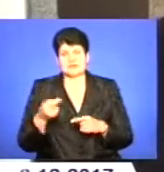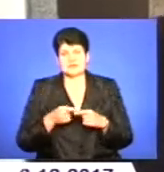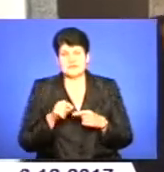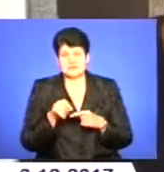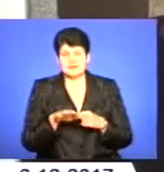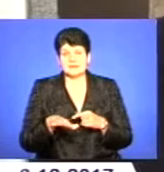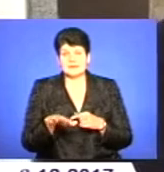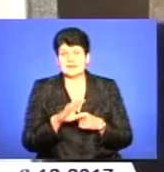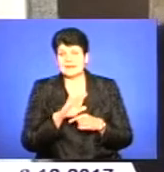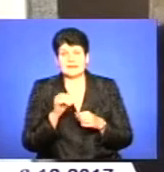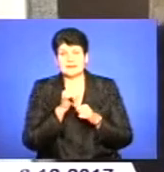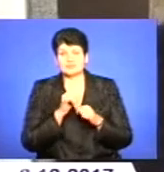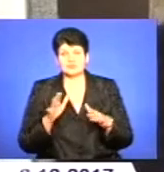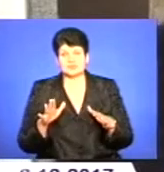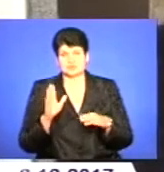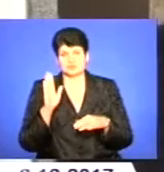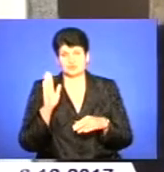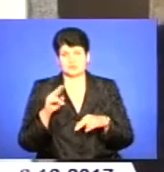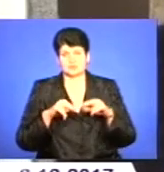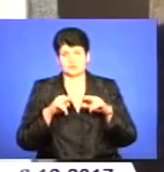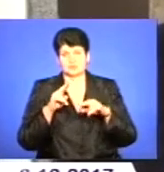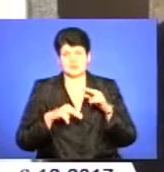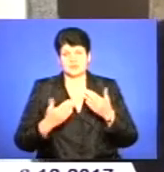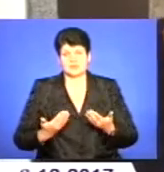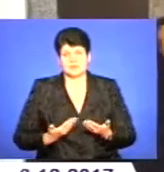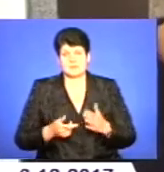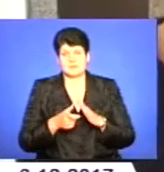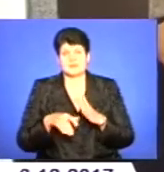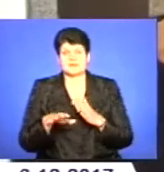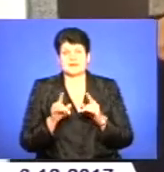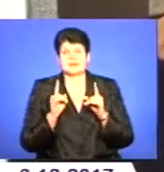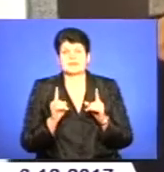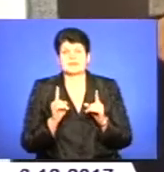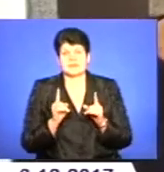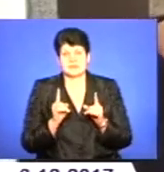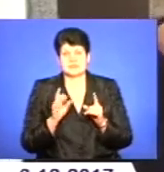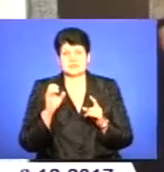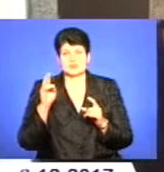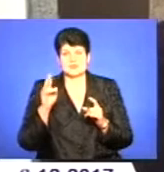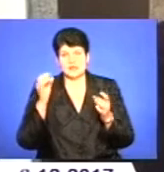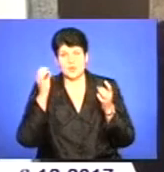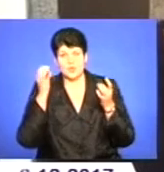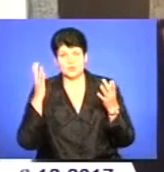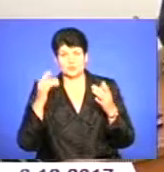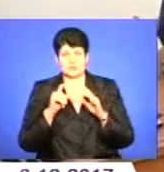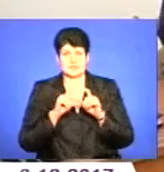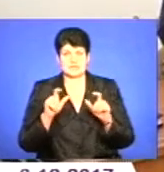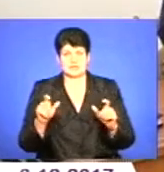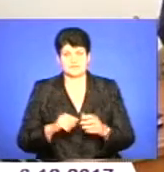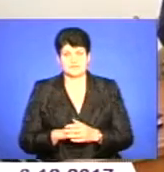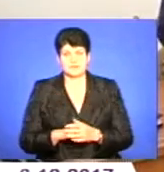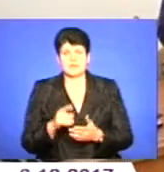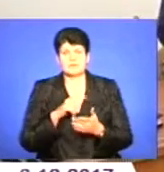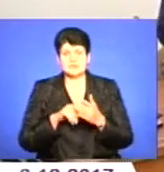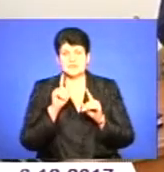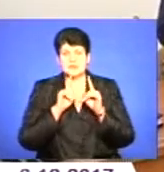територія, яка не підлягає ні в якому випадку забудові житловими приміщеннями, а тільки соціально-культурними закладами. У міській